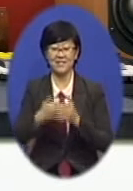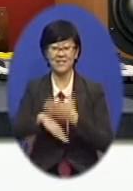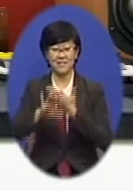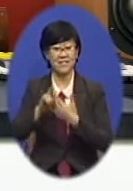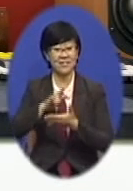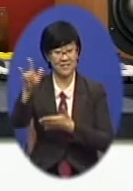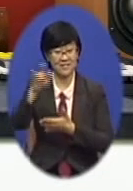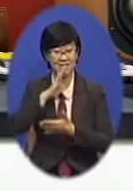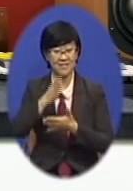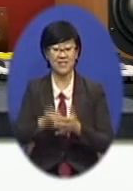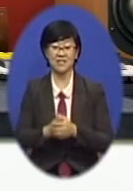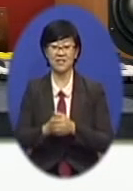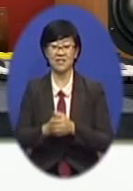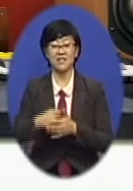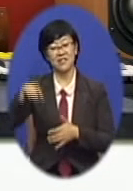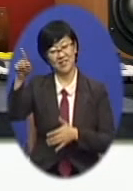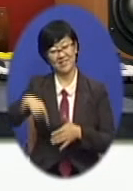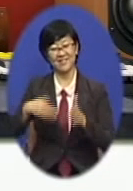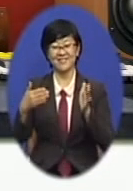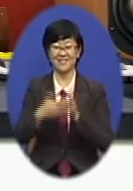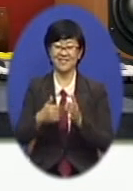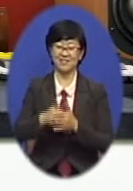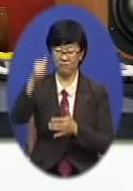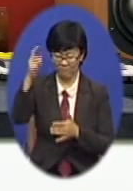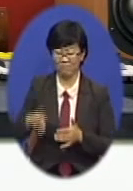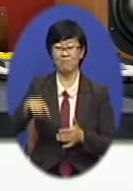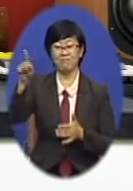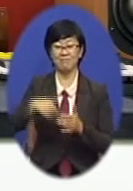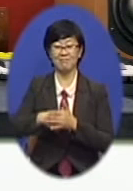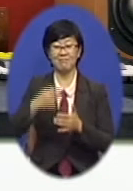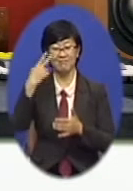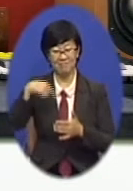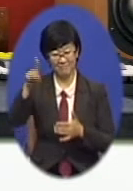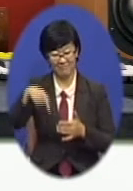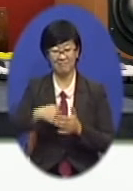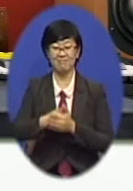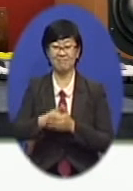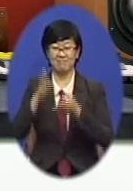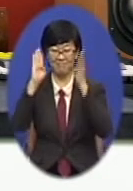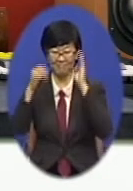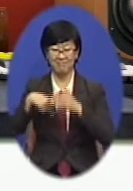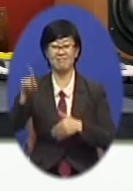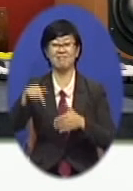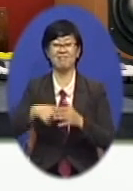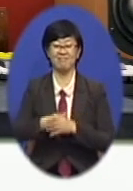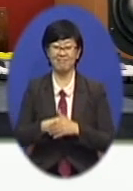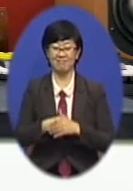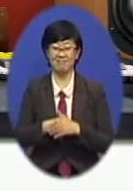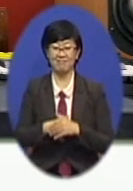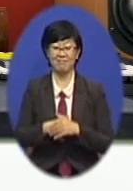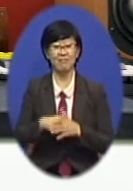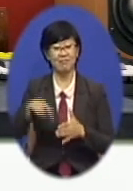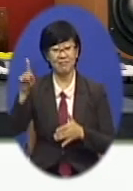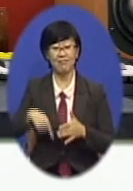자주 나가시겠네. 아예 갔다 왔죠. 어디 다녀오셨어요? 미국도 갔다 오고 마레이시아도 갔다 오고. 야.